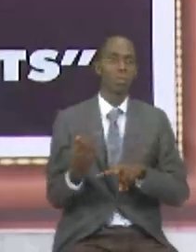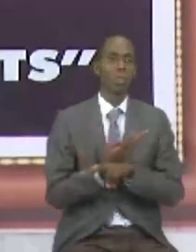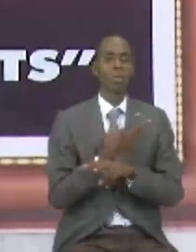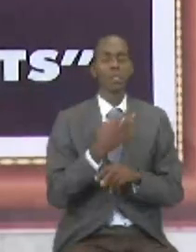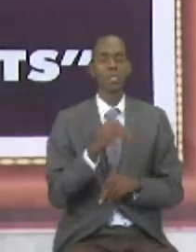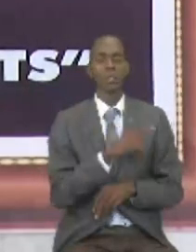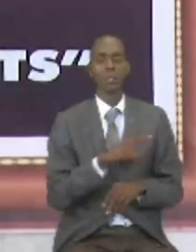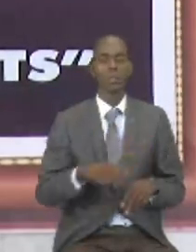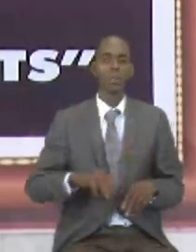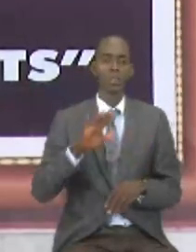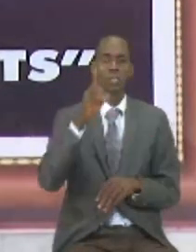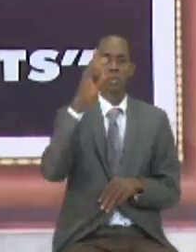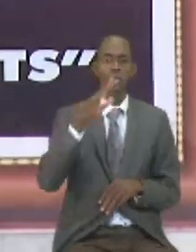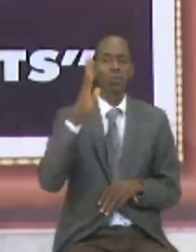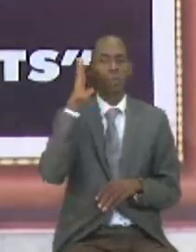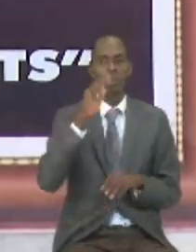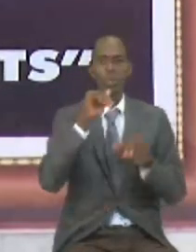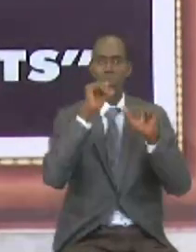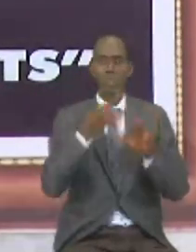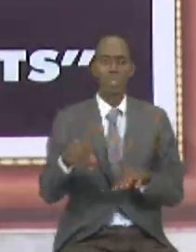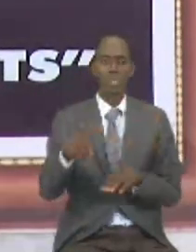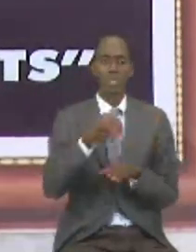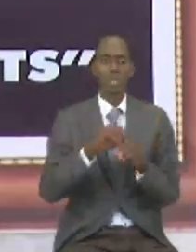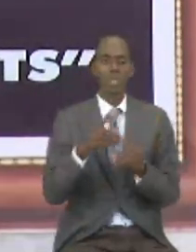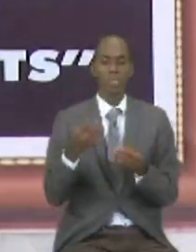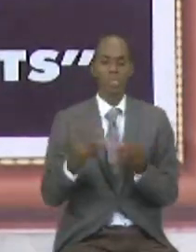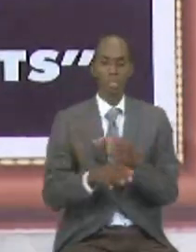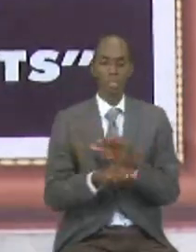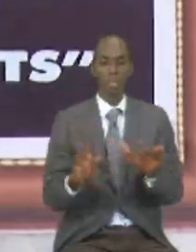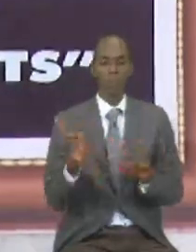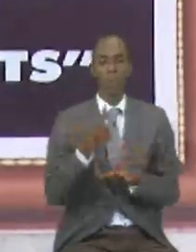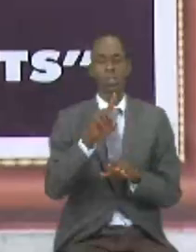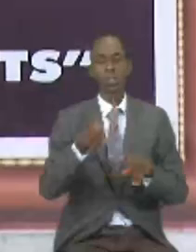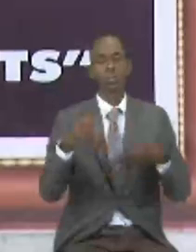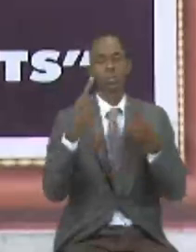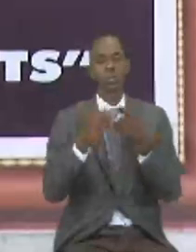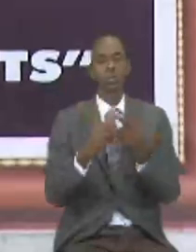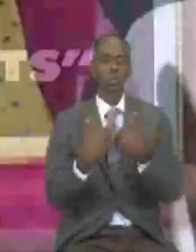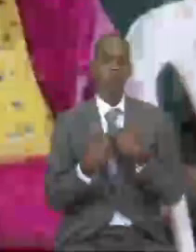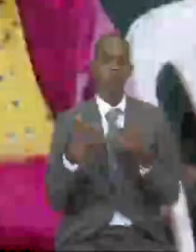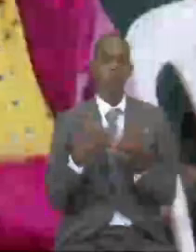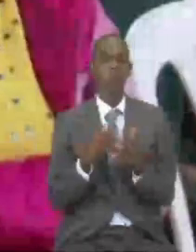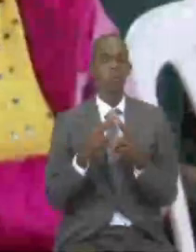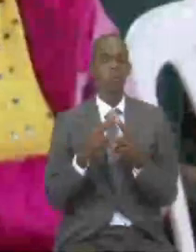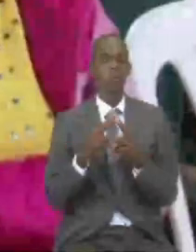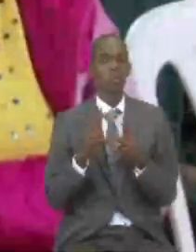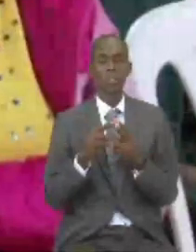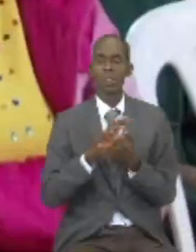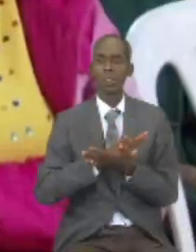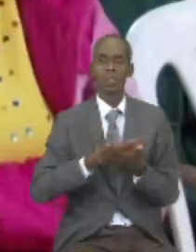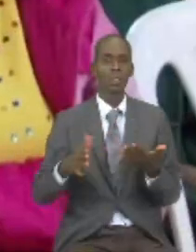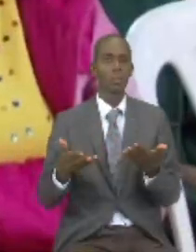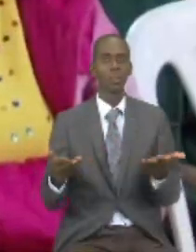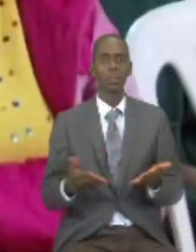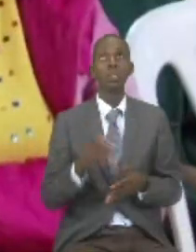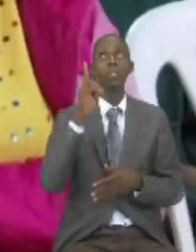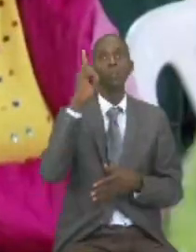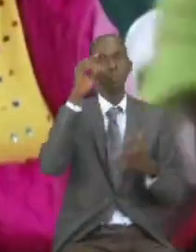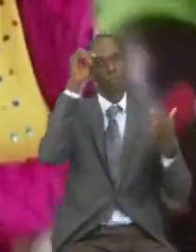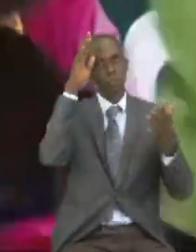que l'Éternel ton Dieu te bénisse dans le pays dont tu vas entrer en possession. C'est très clair et